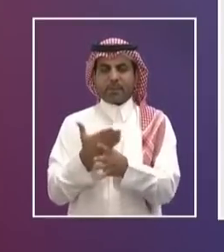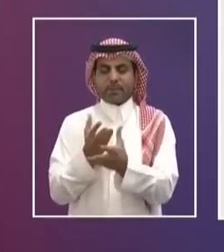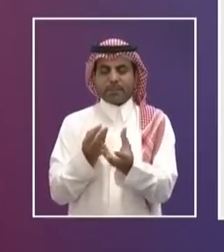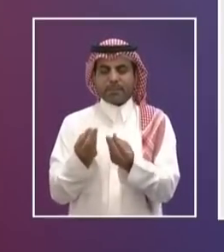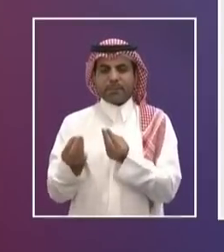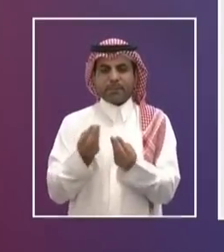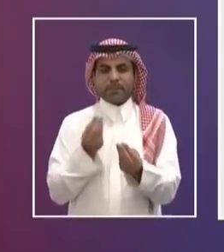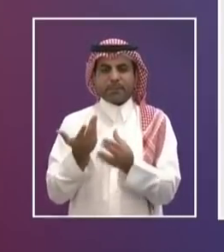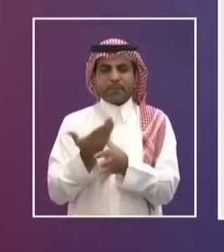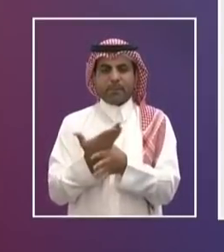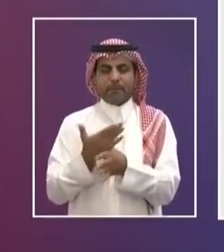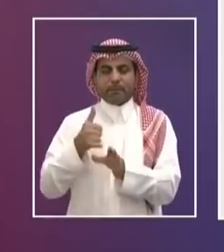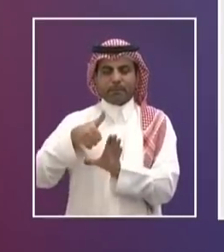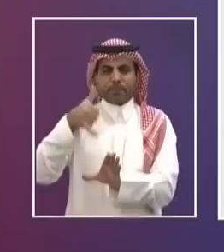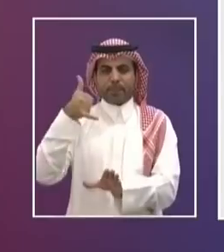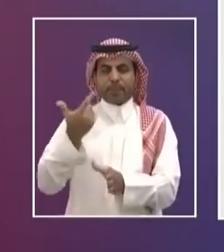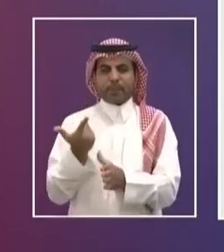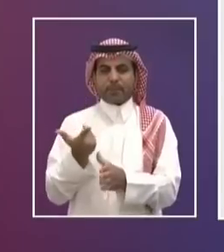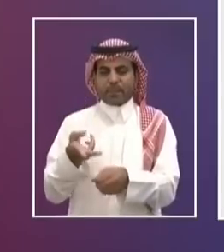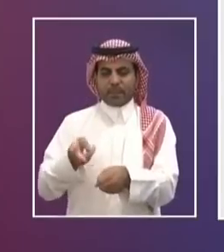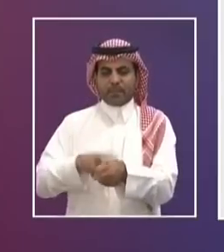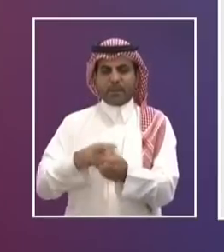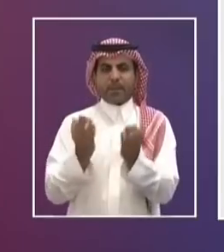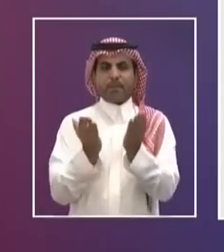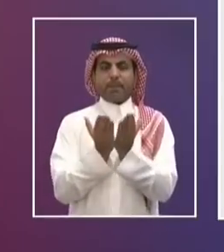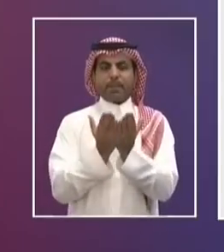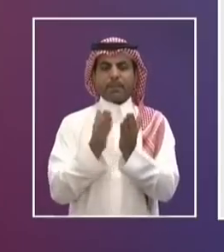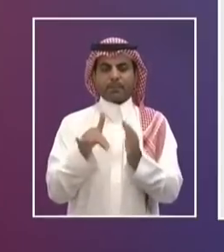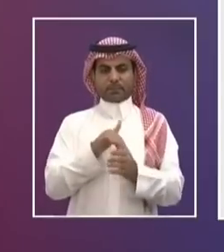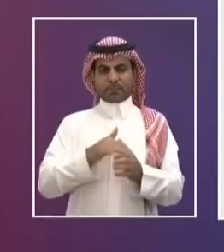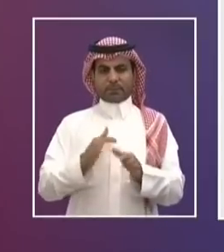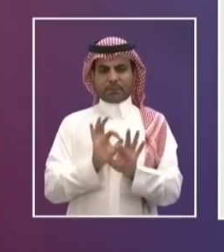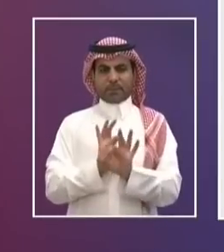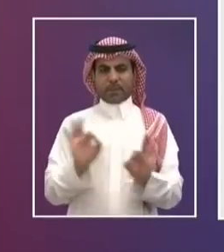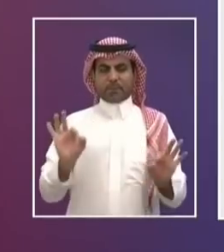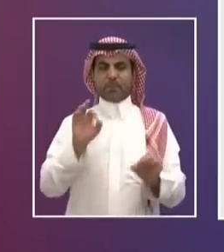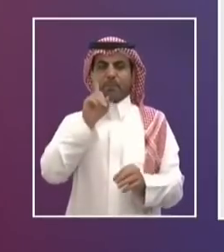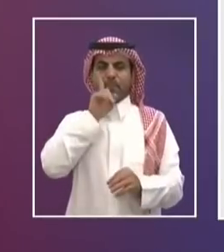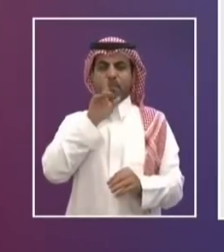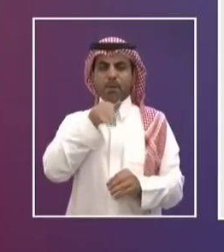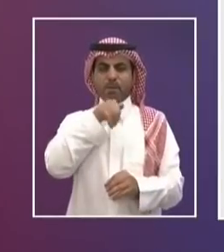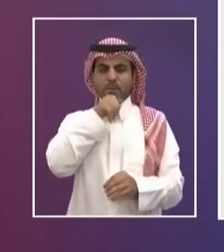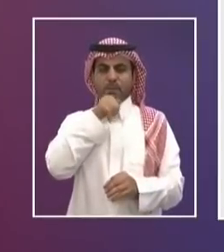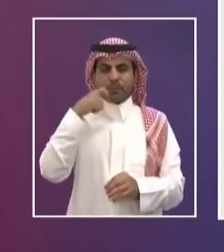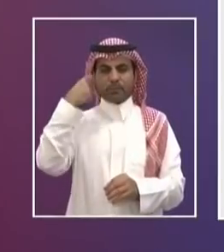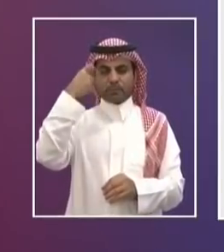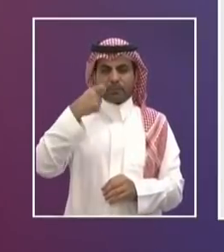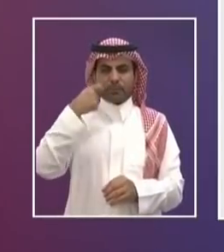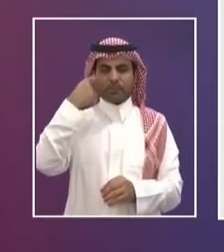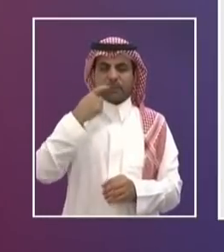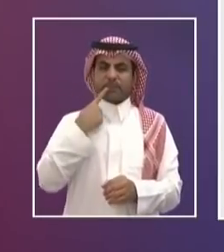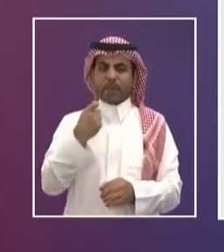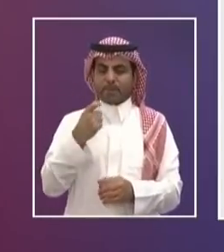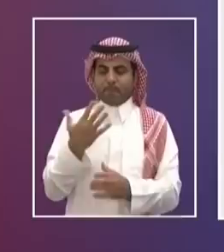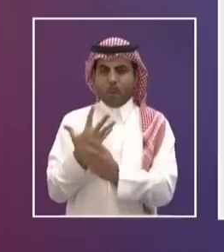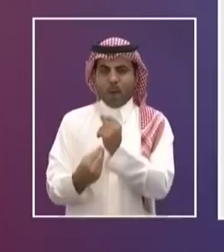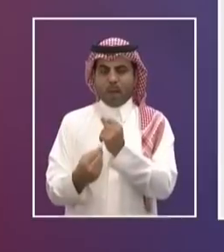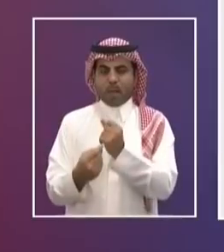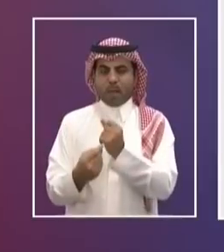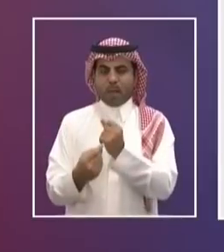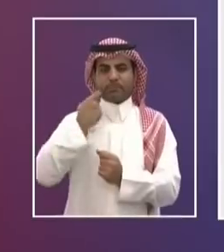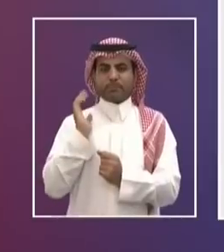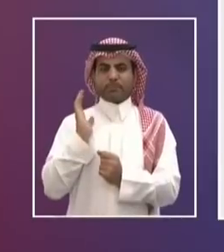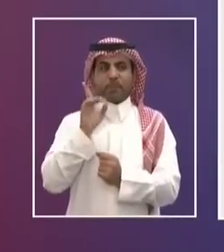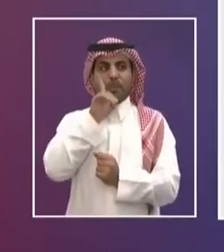بالتعاون معنا حتى نرجع الأطفال. مع وجود أب وأم قلقين يصعب علي